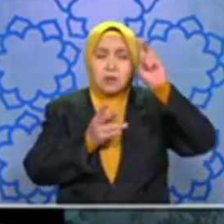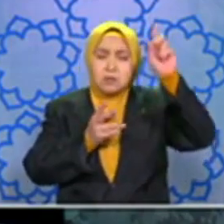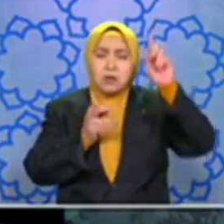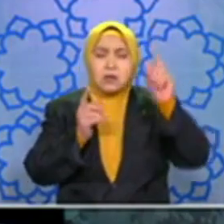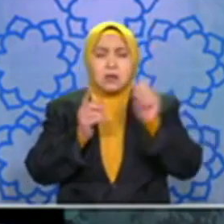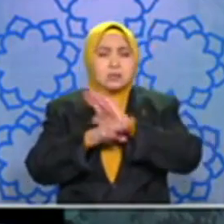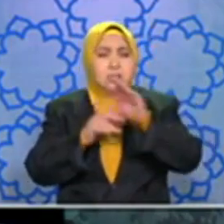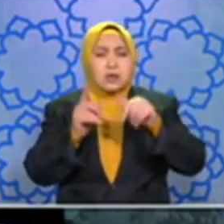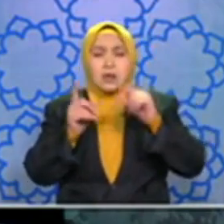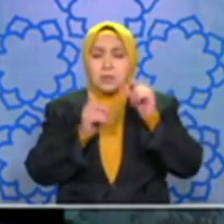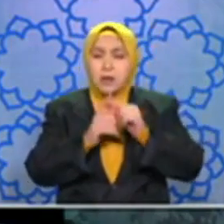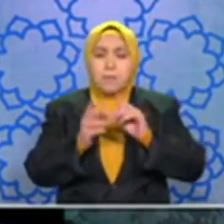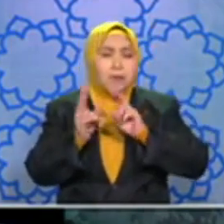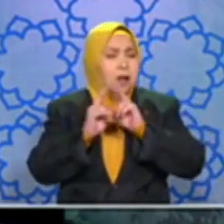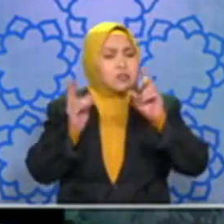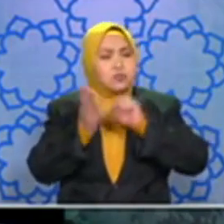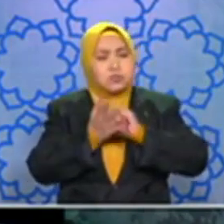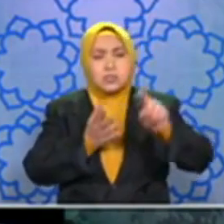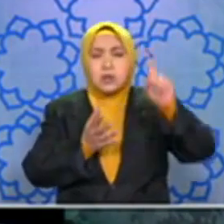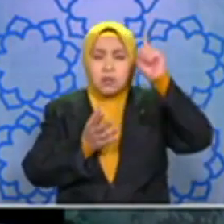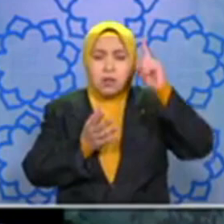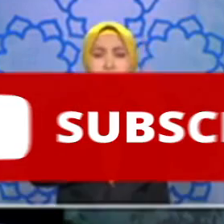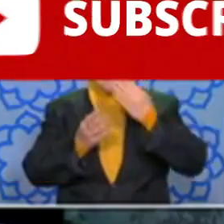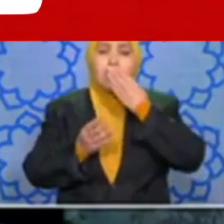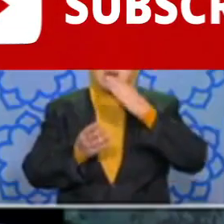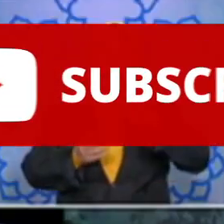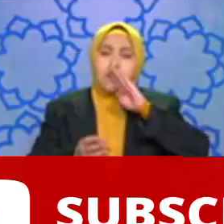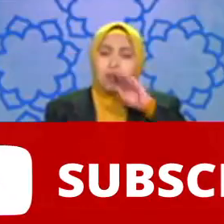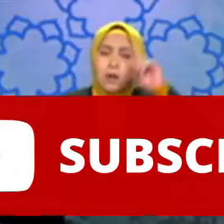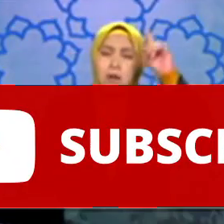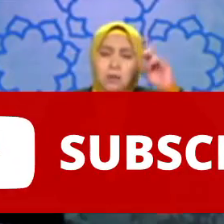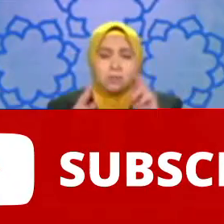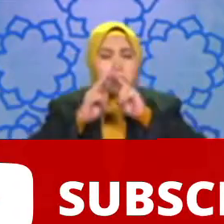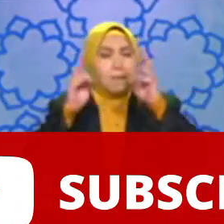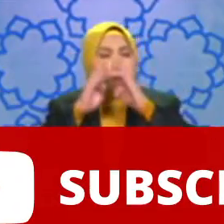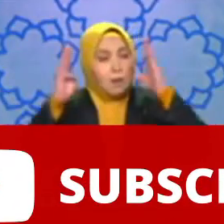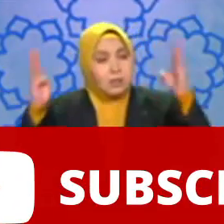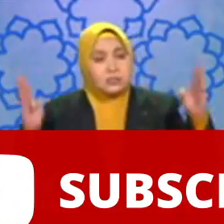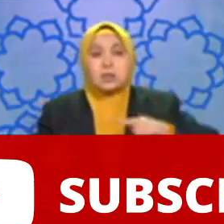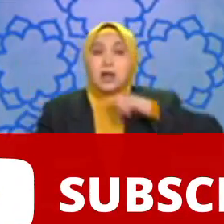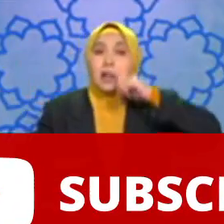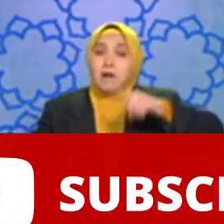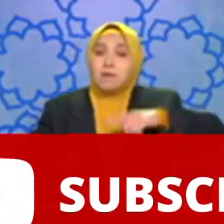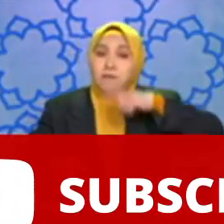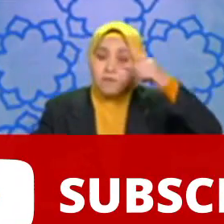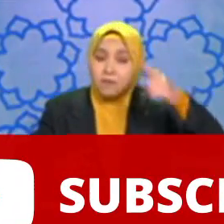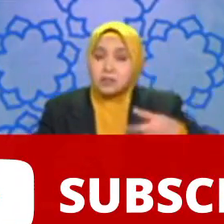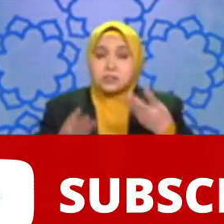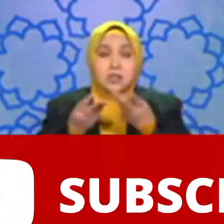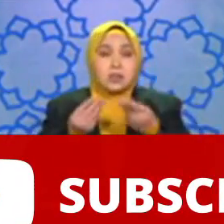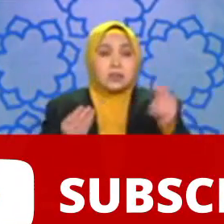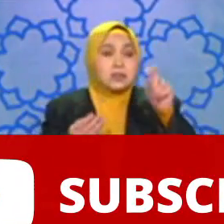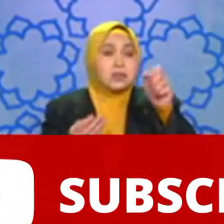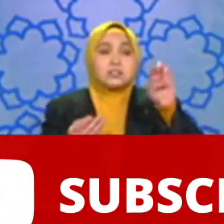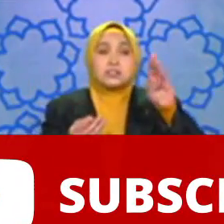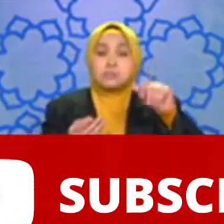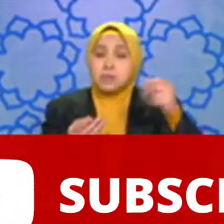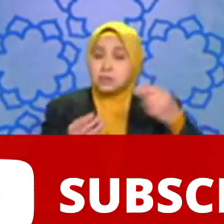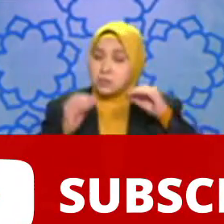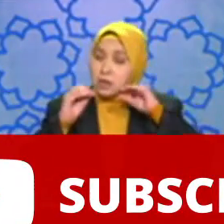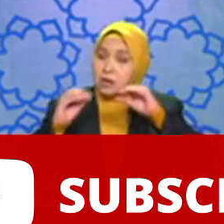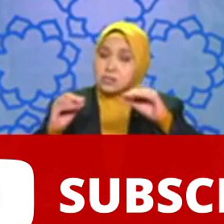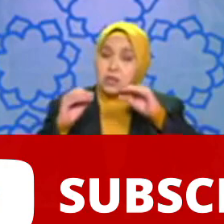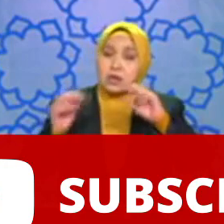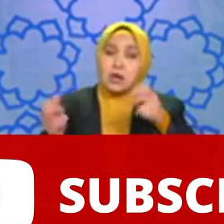kalimatihi. Subhanallah, Alhamdulillah, Allahu Akbar. Itulah antara lafaz-lafaz tasbih yang telah diajarkan